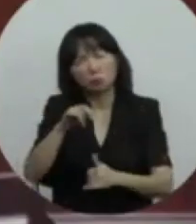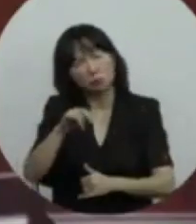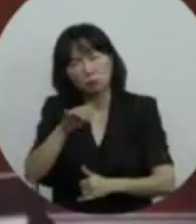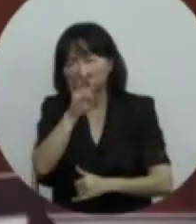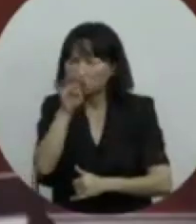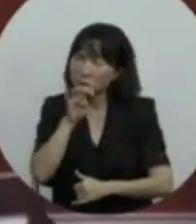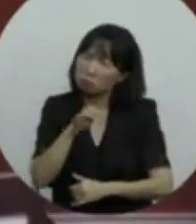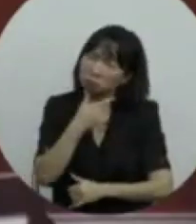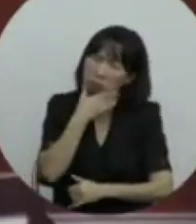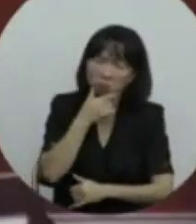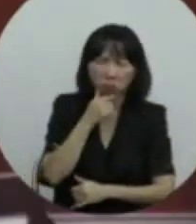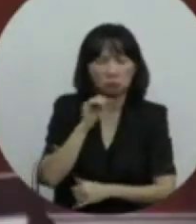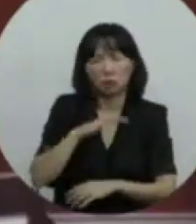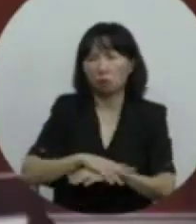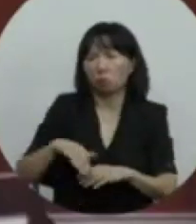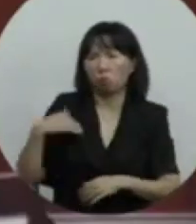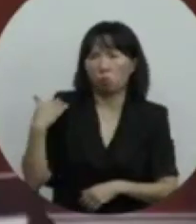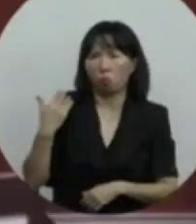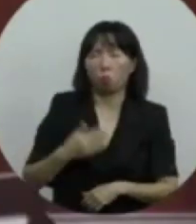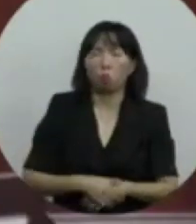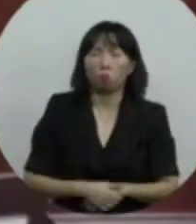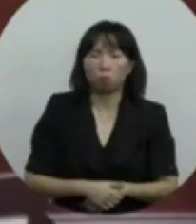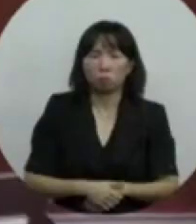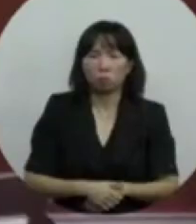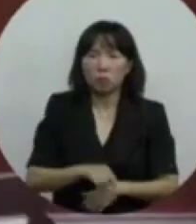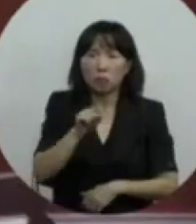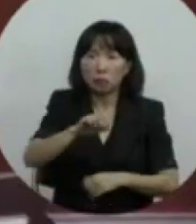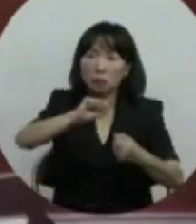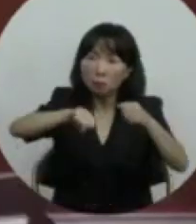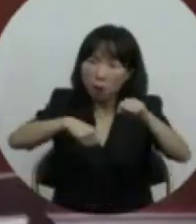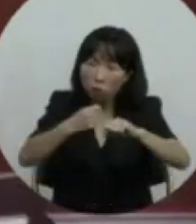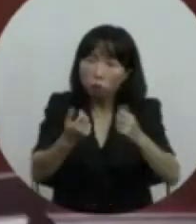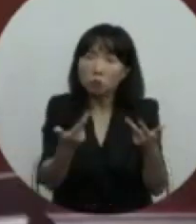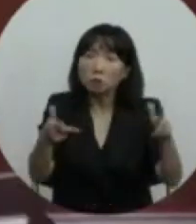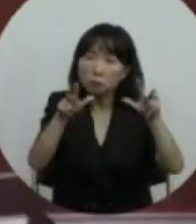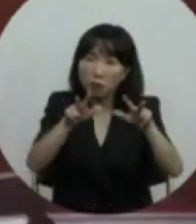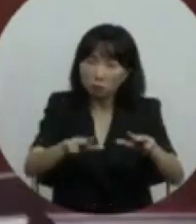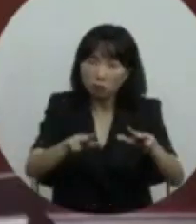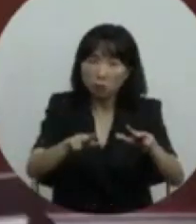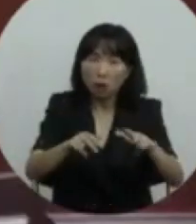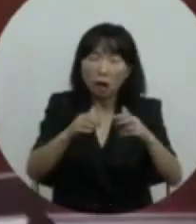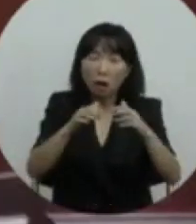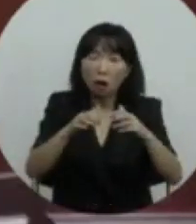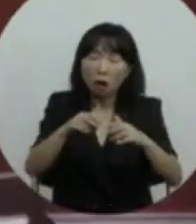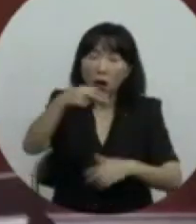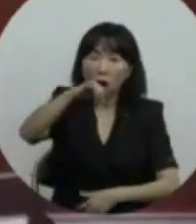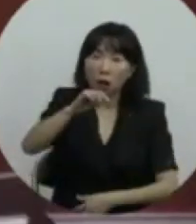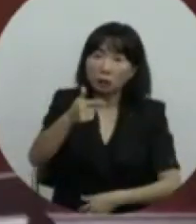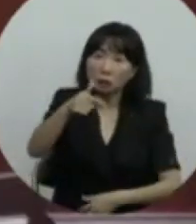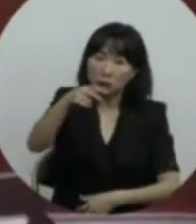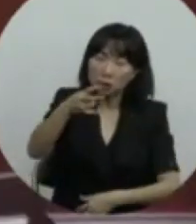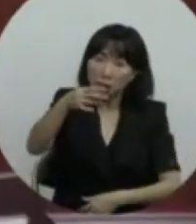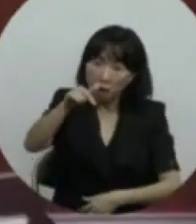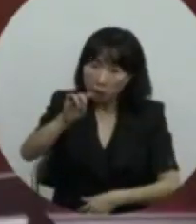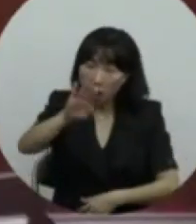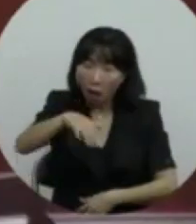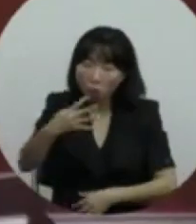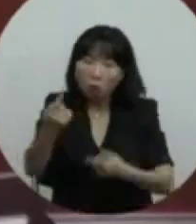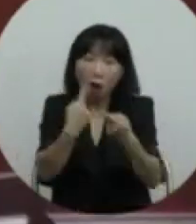의문입니다. 우리는 반려동물 테마파크가 신세계 아울렛과